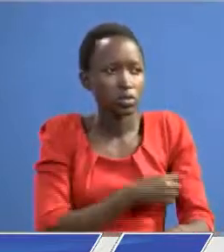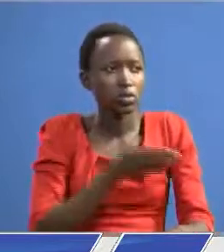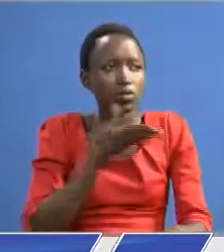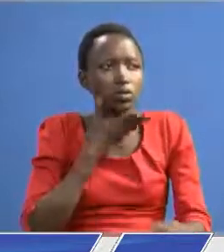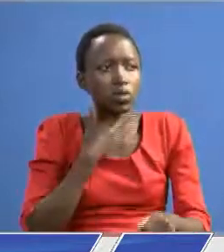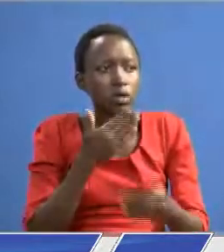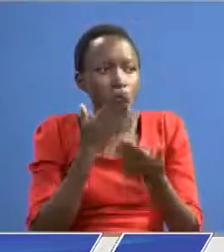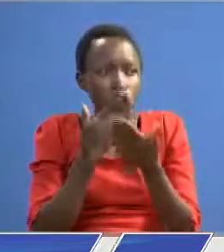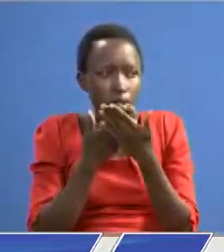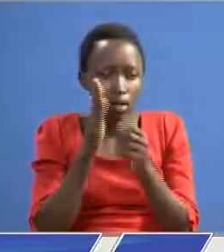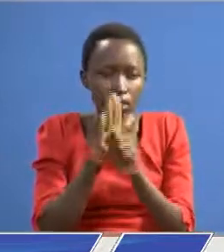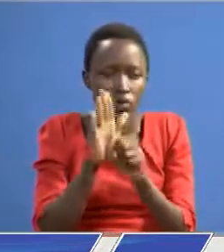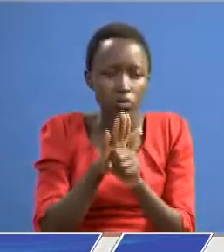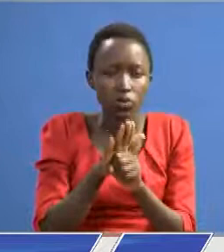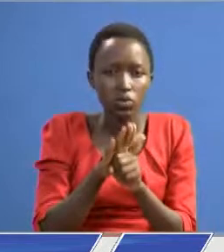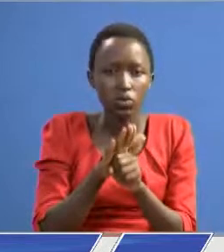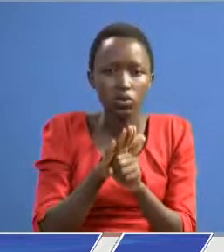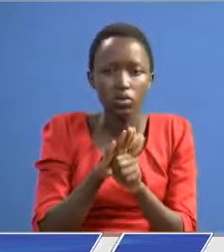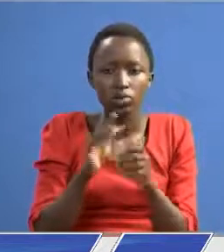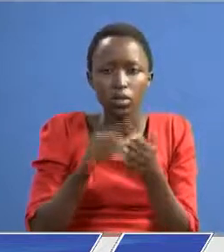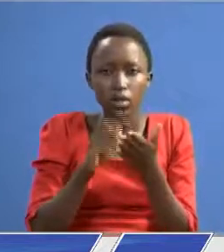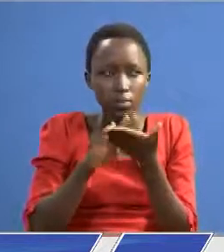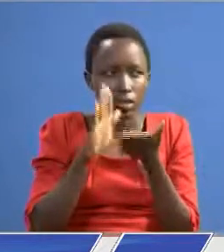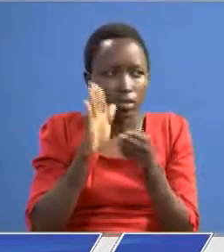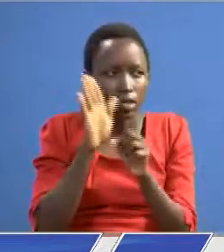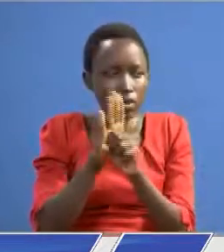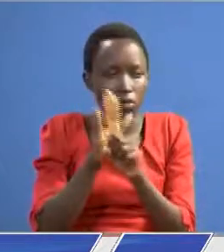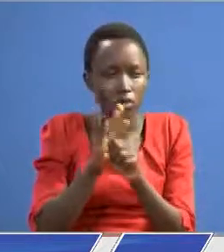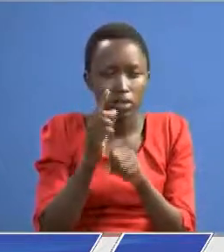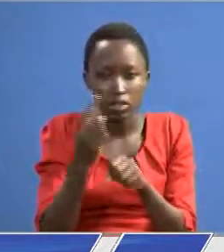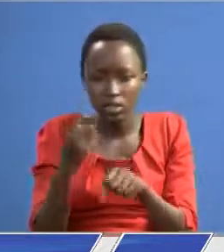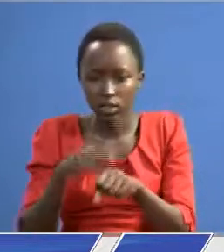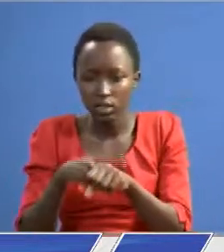nataka nimshukuru sana huyu bwana. Nampongeza